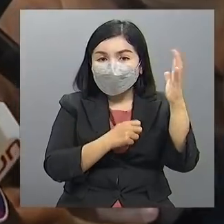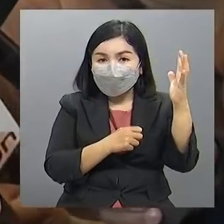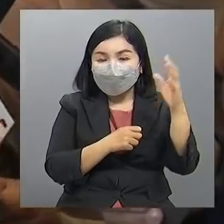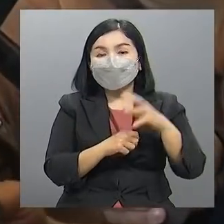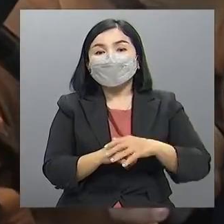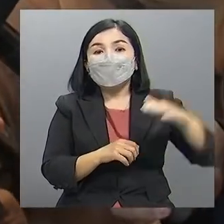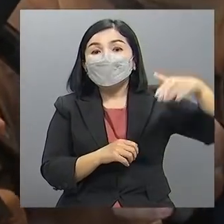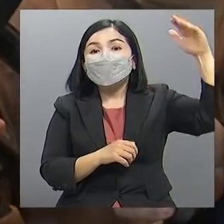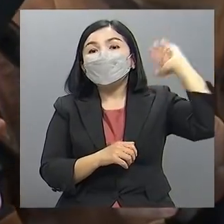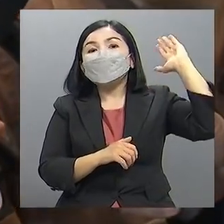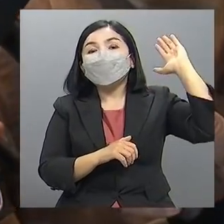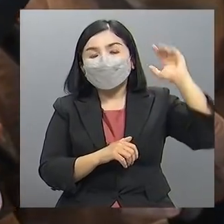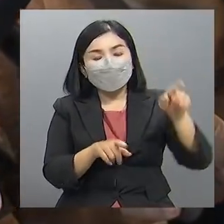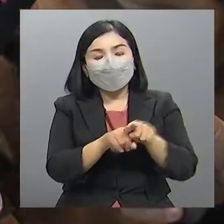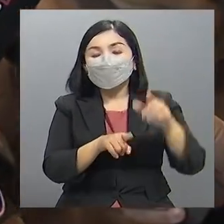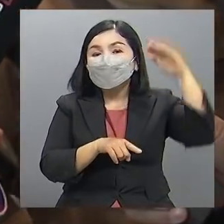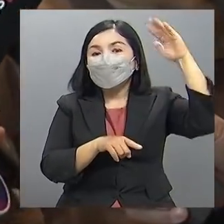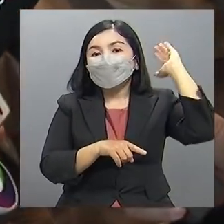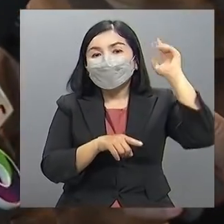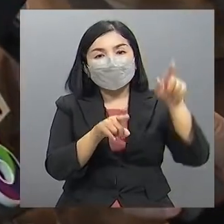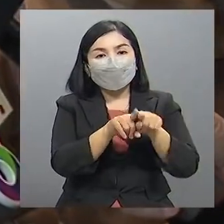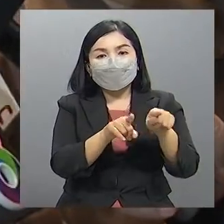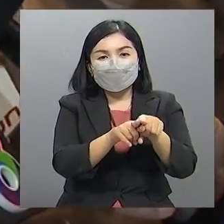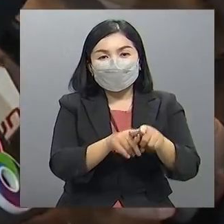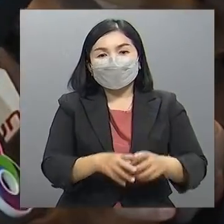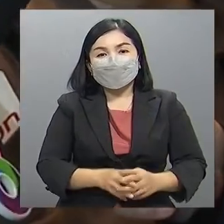ผมแท้แ ท้มองได้ไหม